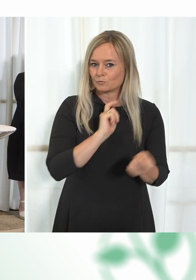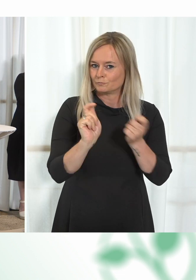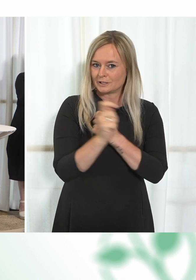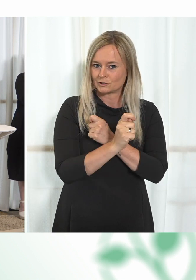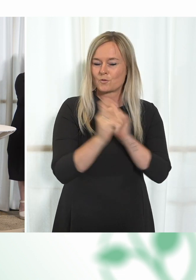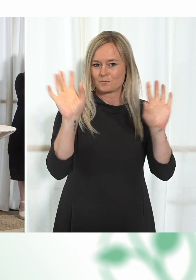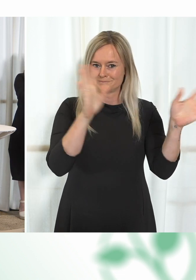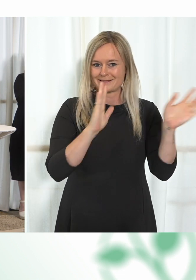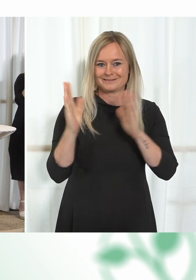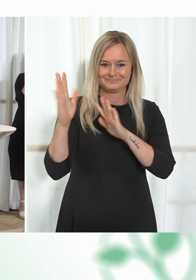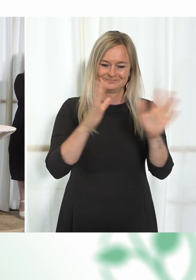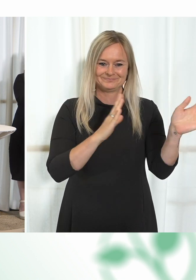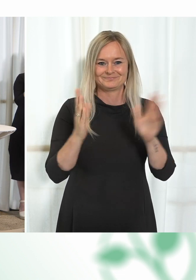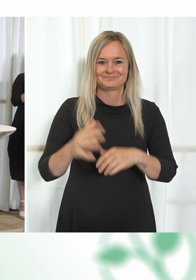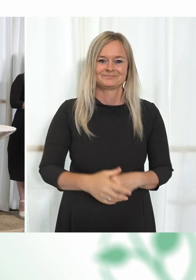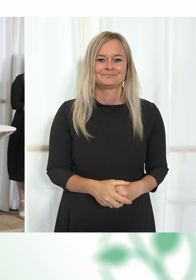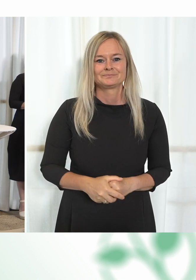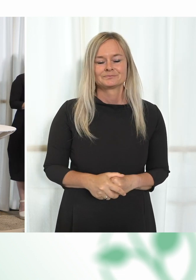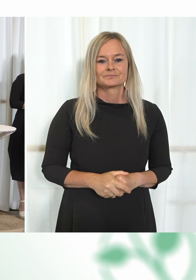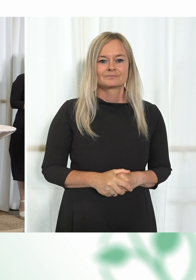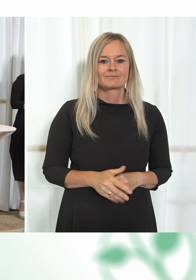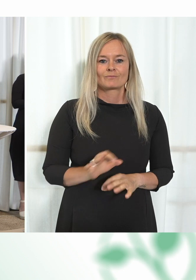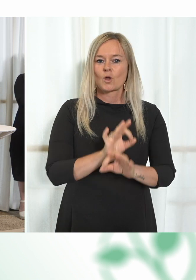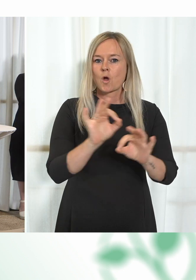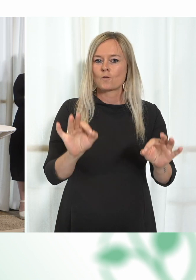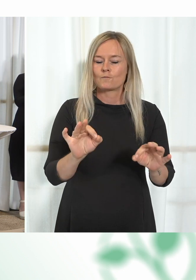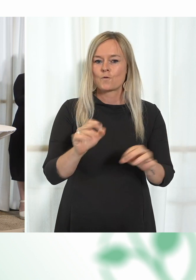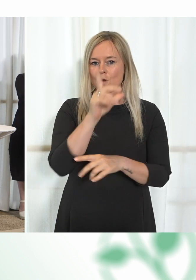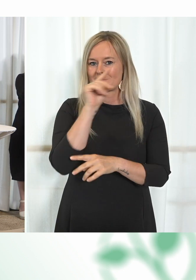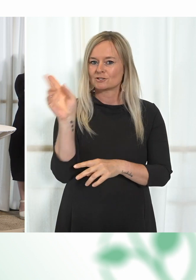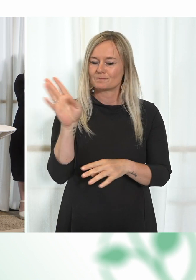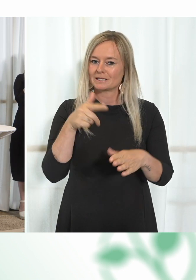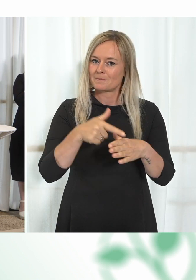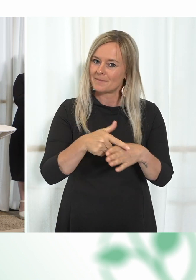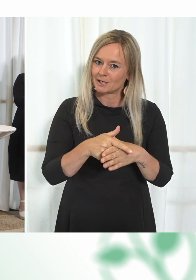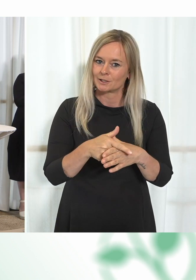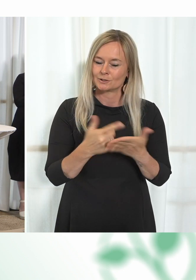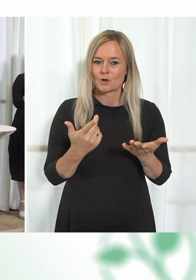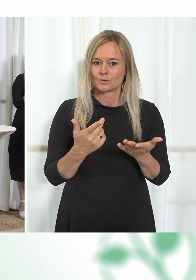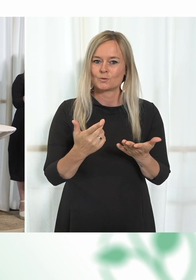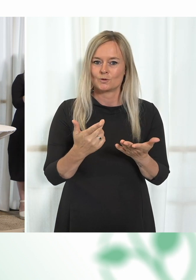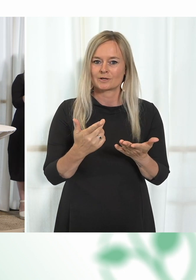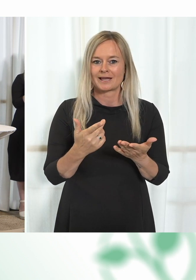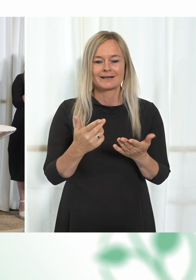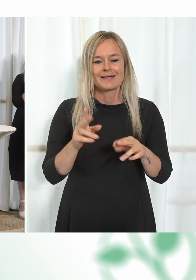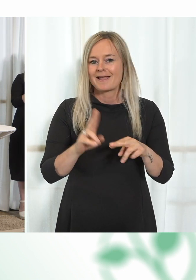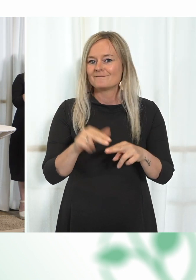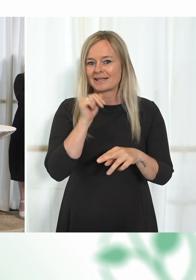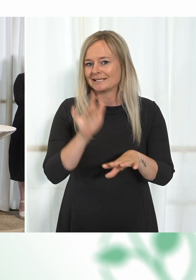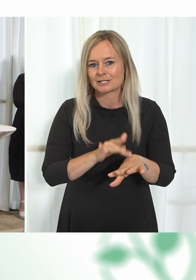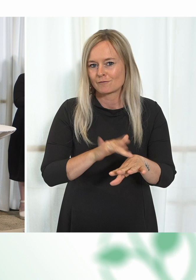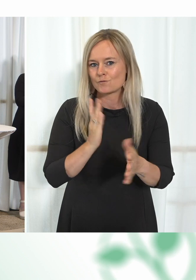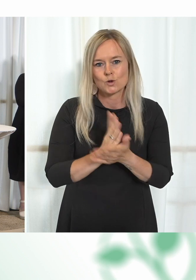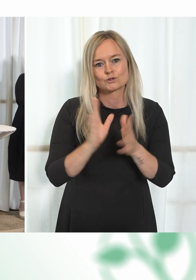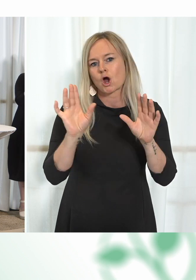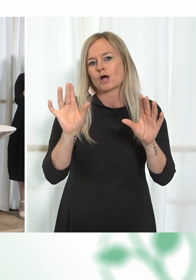für den Einsatz für Menschen mit Behinderung. wenn ich nicht schon gefühlt 10 Jobs hätte, ich würde es mir